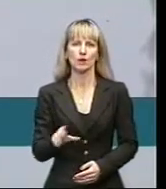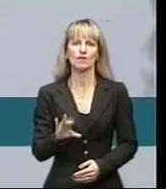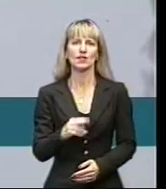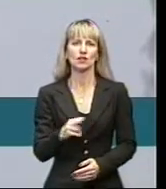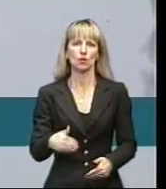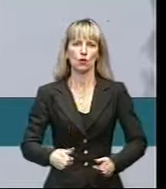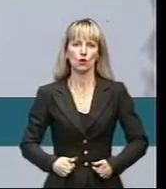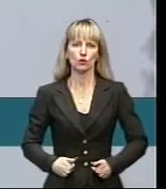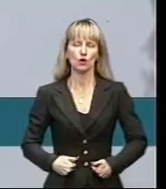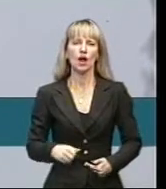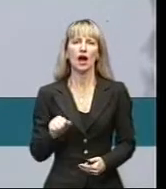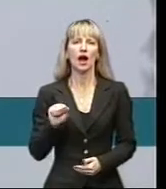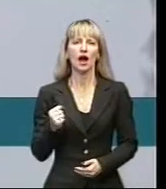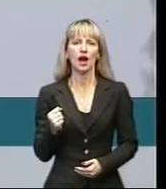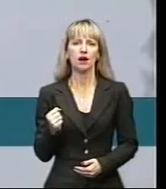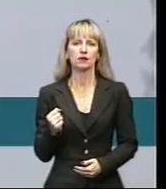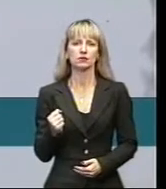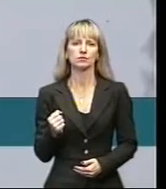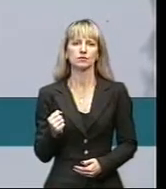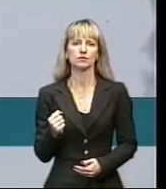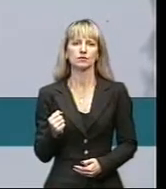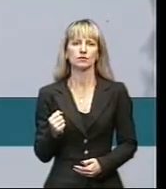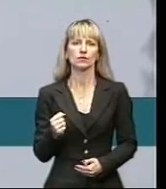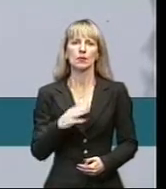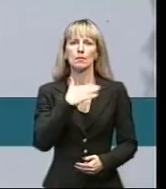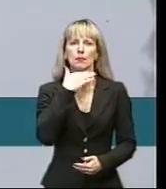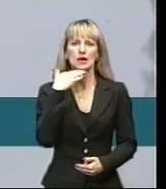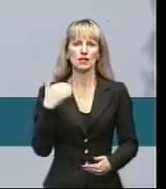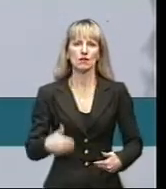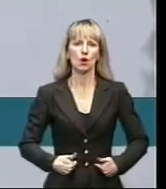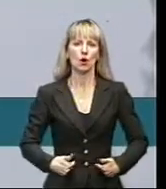голоду. А голод, масовий голод